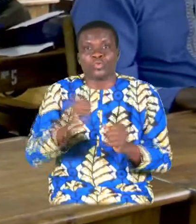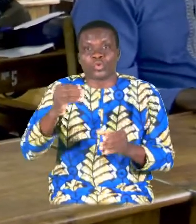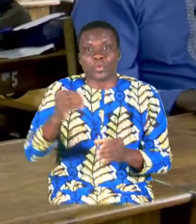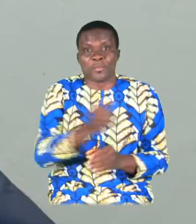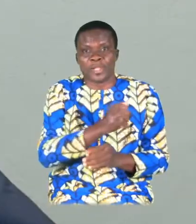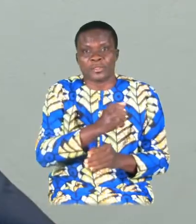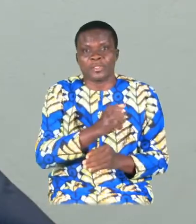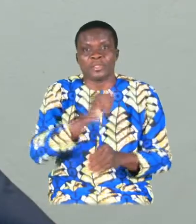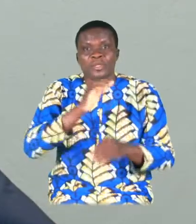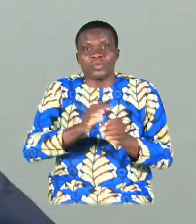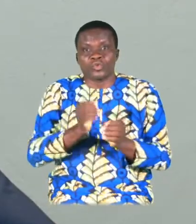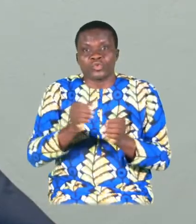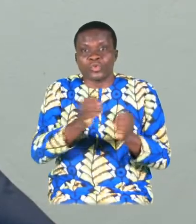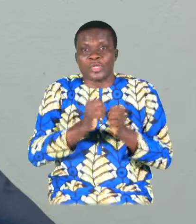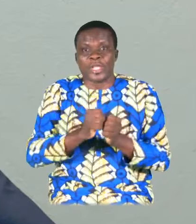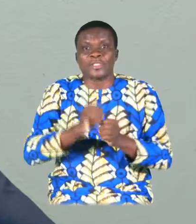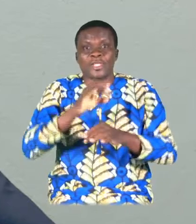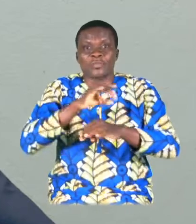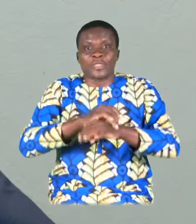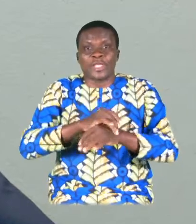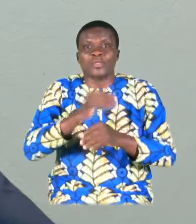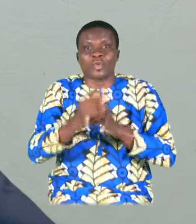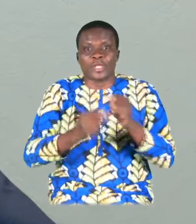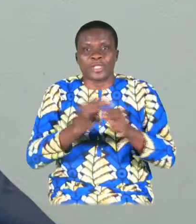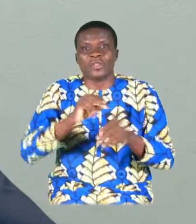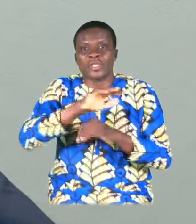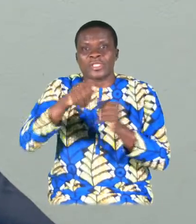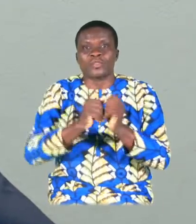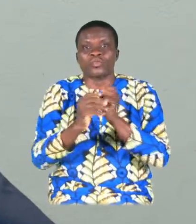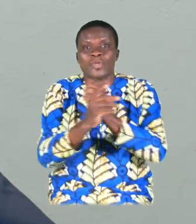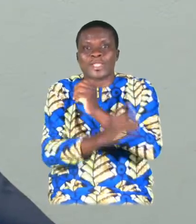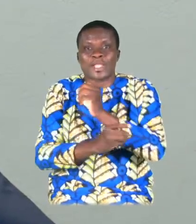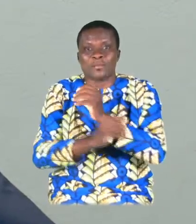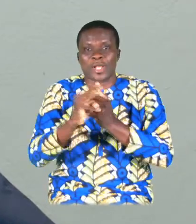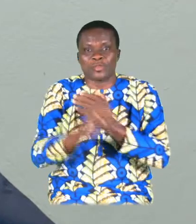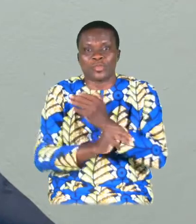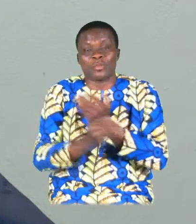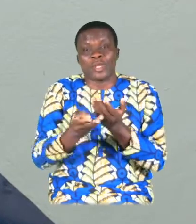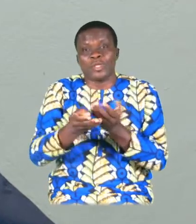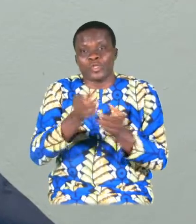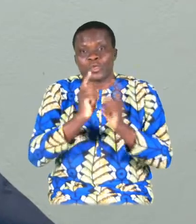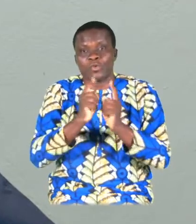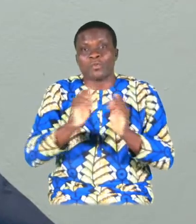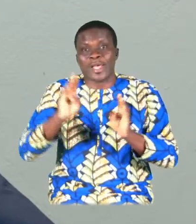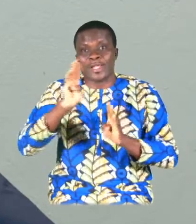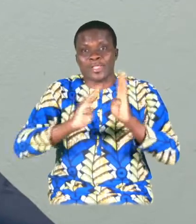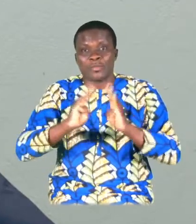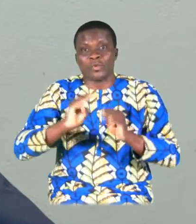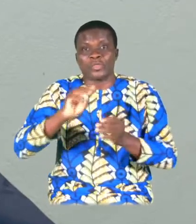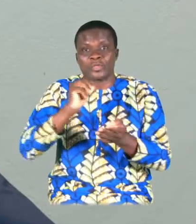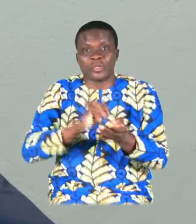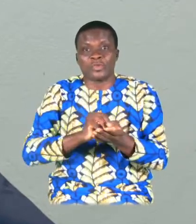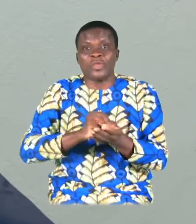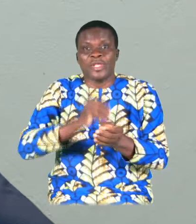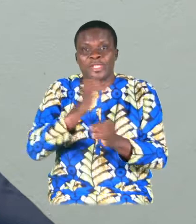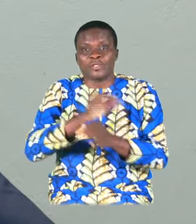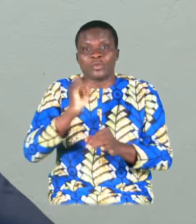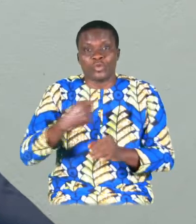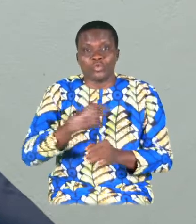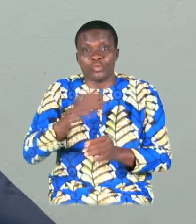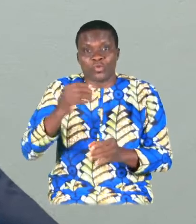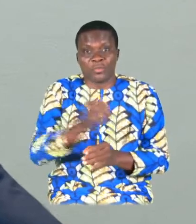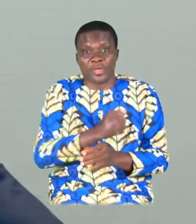prendre sur l'ensemble du territoire national dans tous les départements. Nous voulons parler des biologistes médicaux, les dispositions que nous pouvons